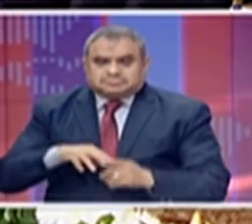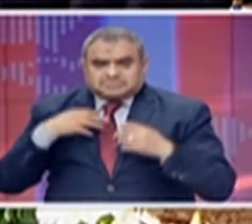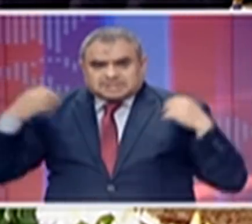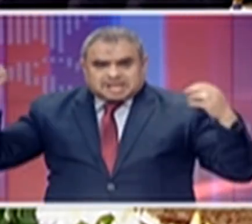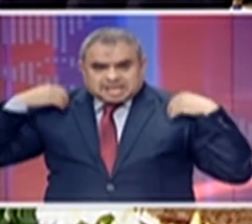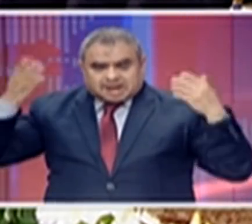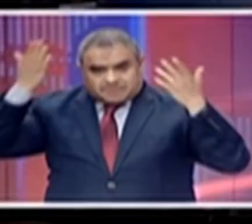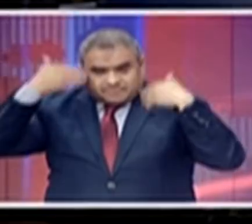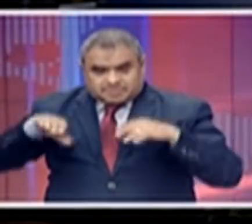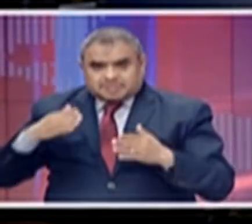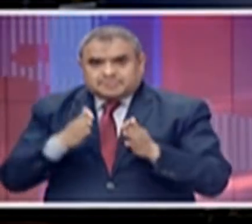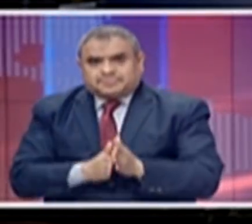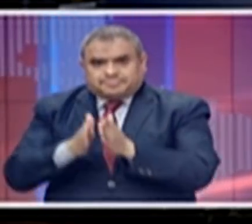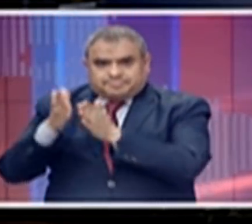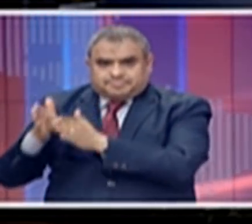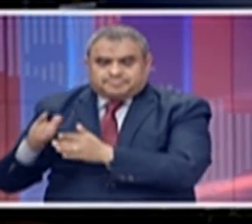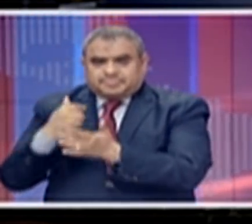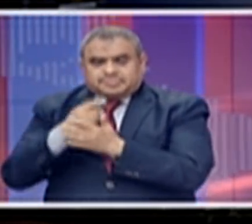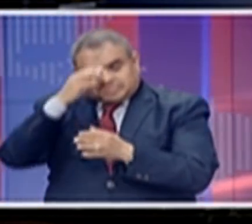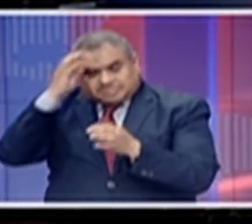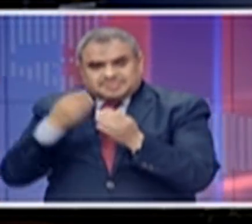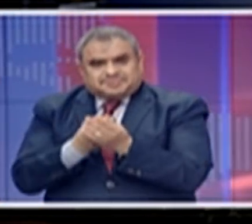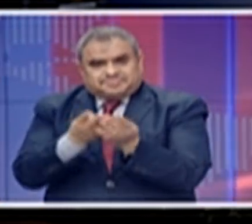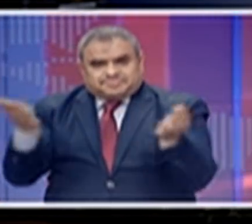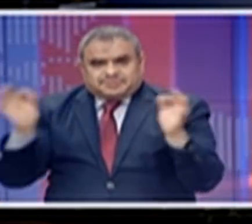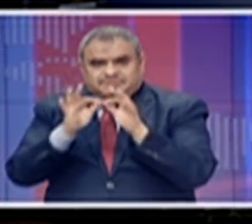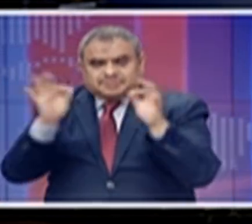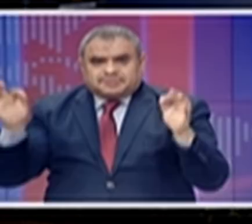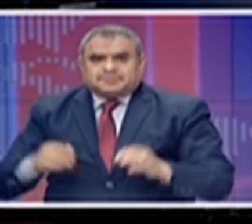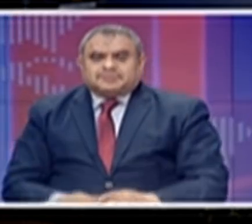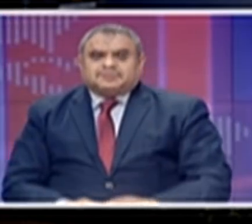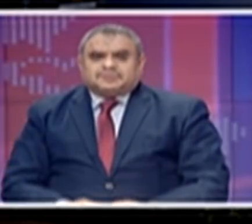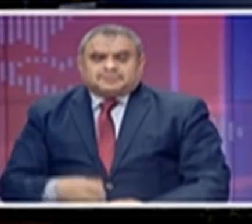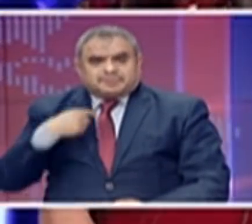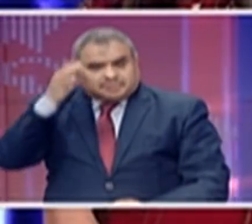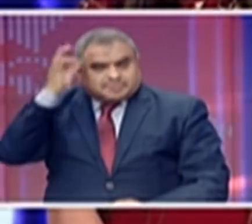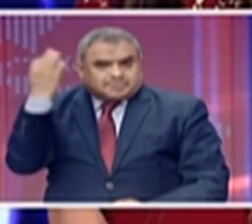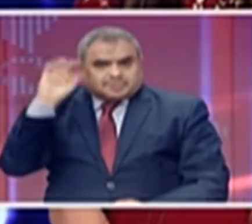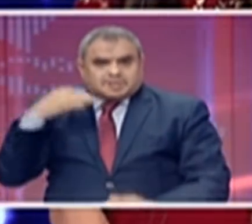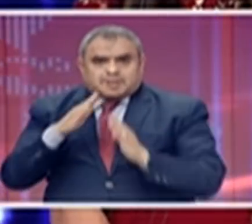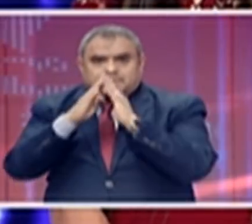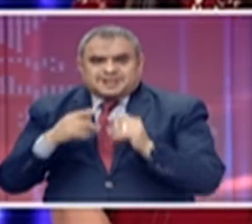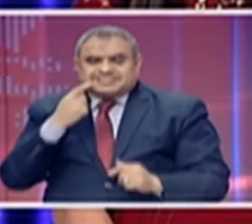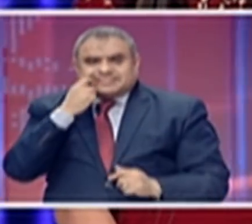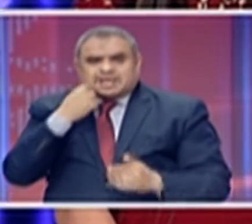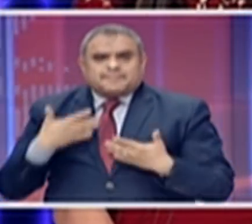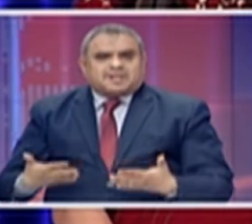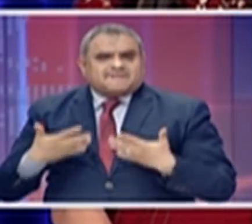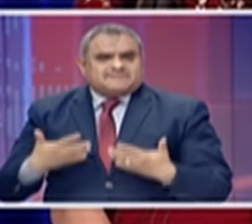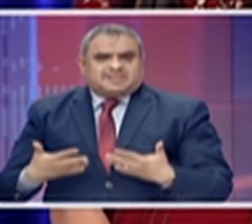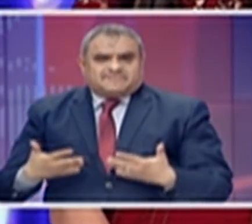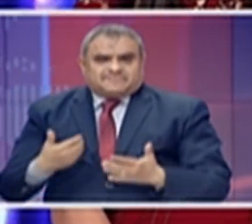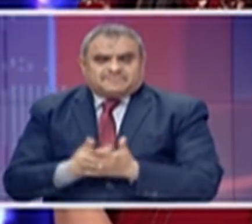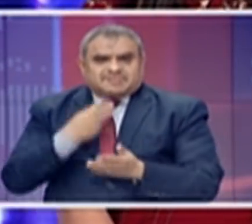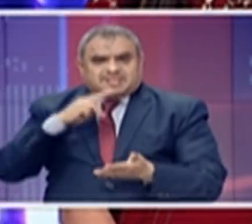الرياضة هننتقل مع حضراتكم لموقف طريف. المصري معروف دايماً بخفة دمه وقدرته